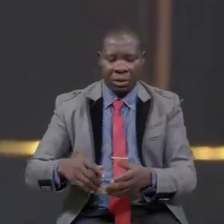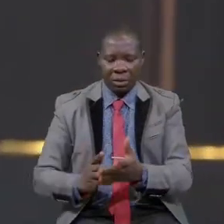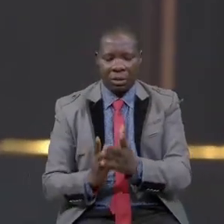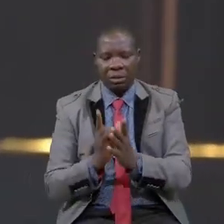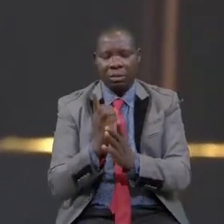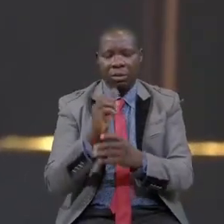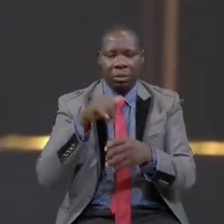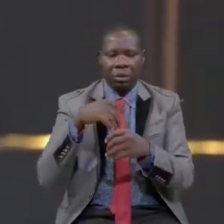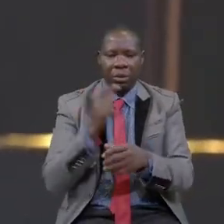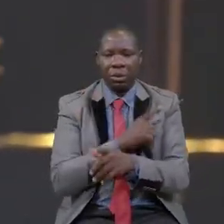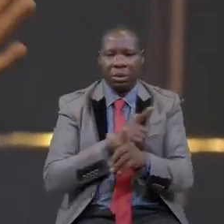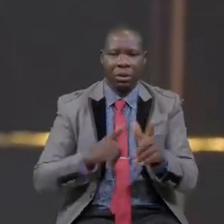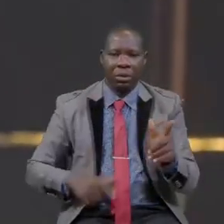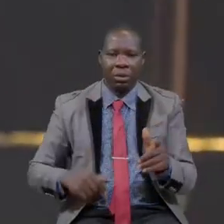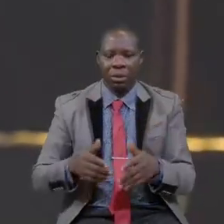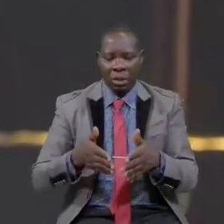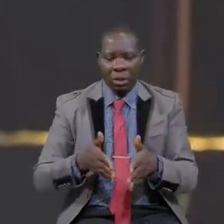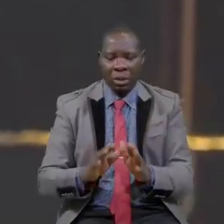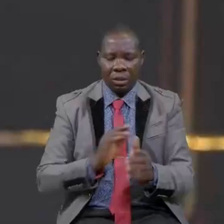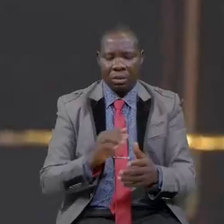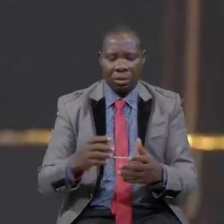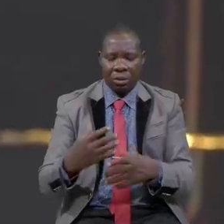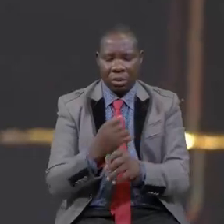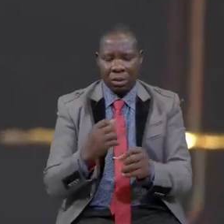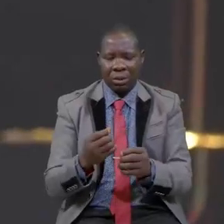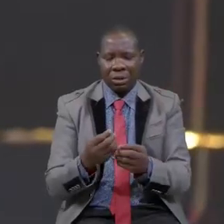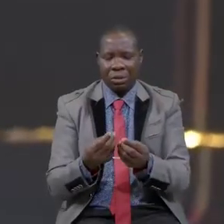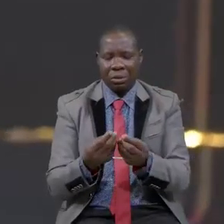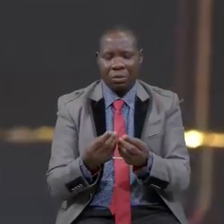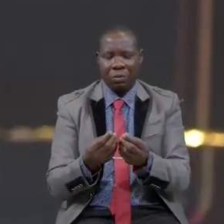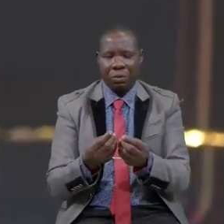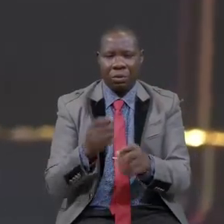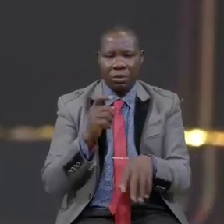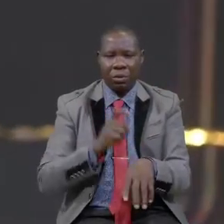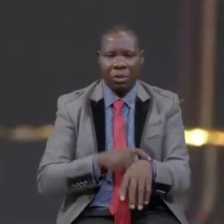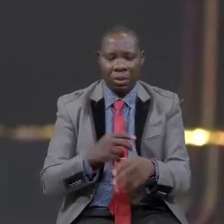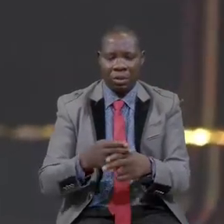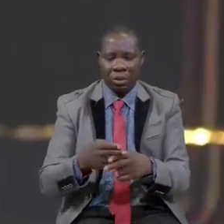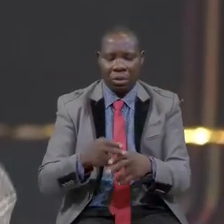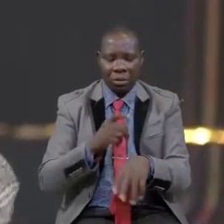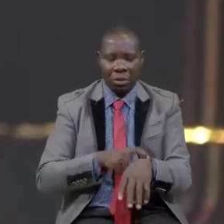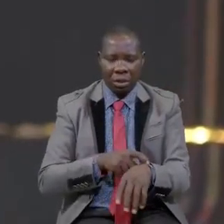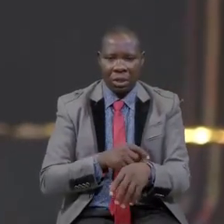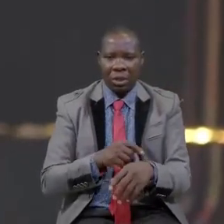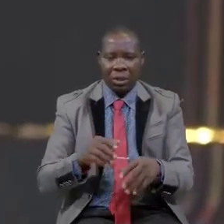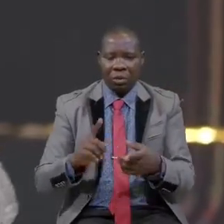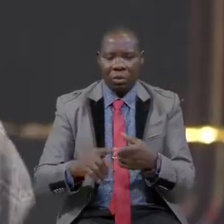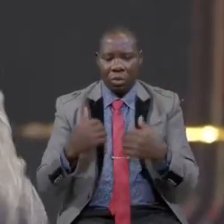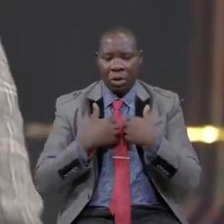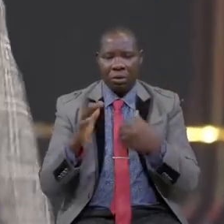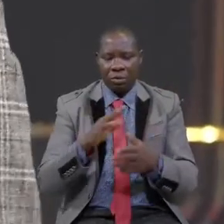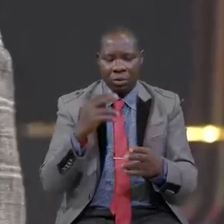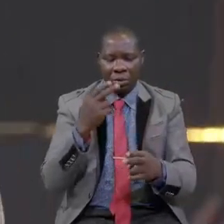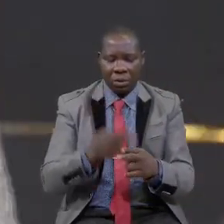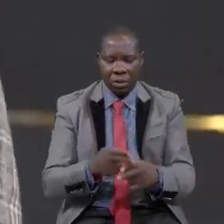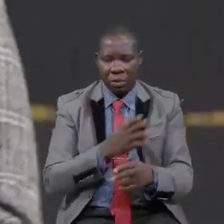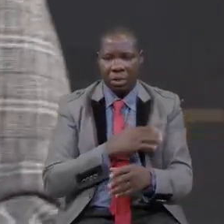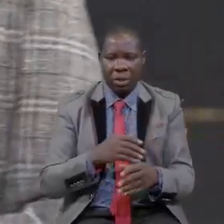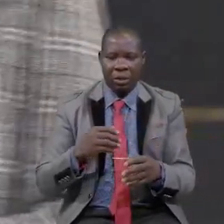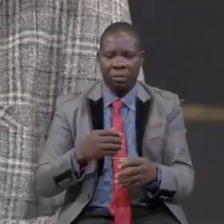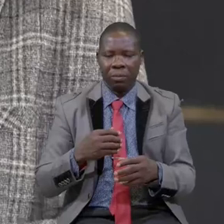le Seigneur. Prenons donc quelques minutes pour que nous puissions noter ton nom et tes détails. Que Dieu vous